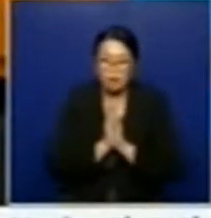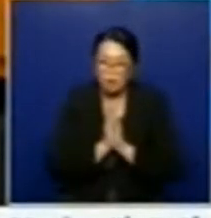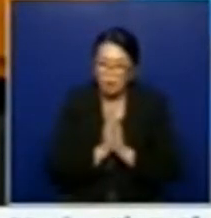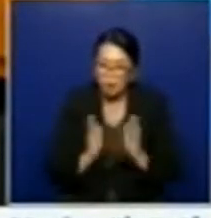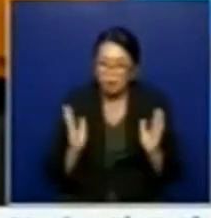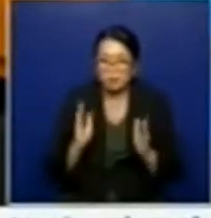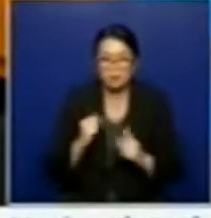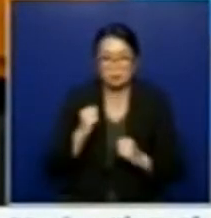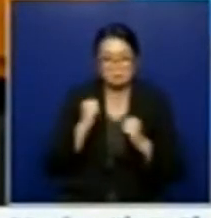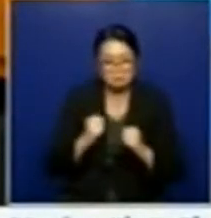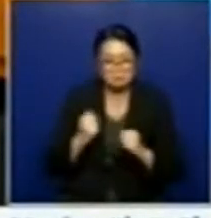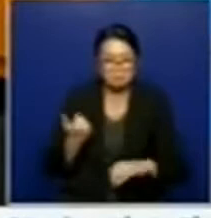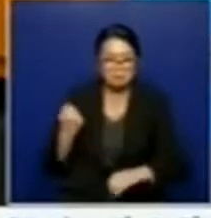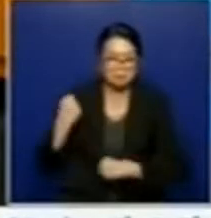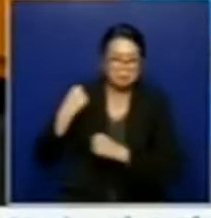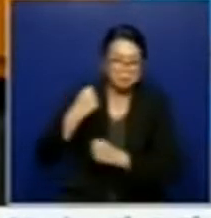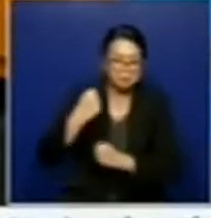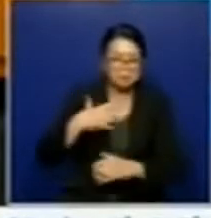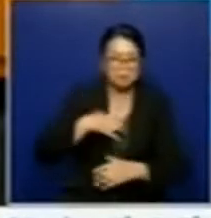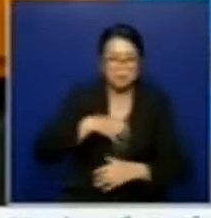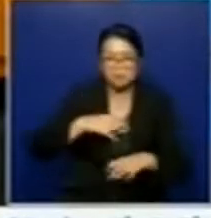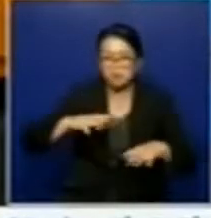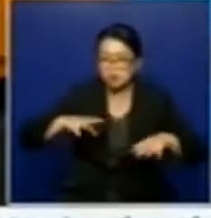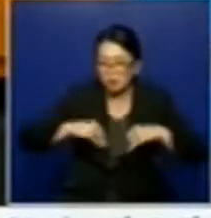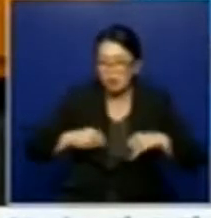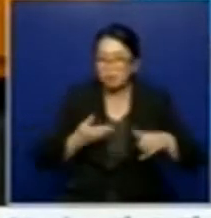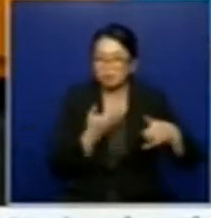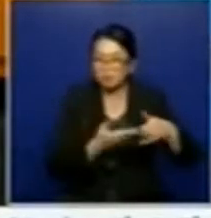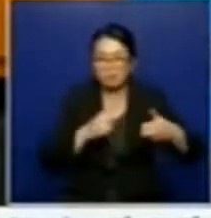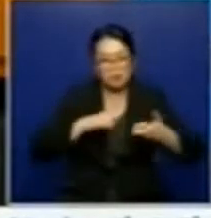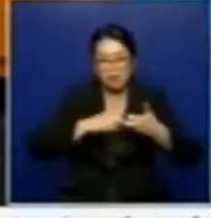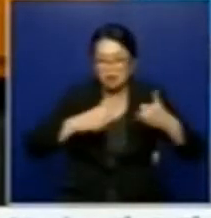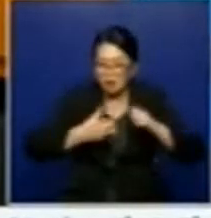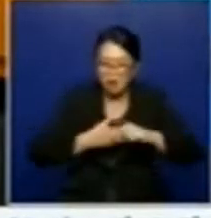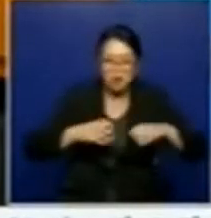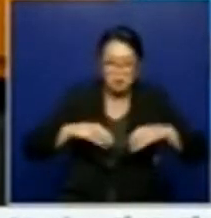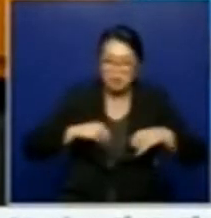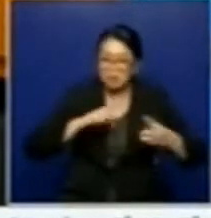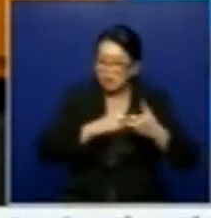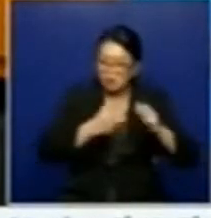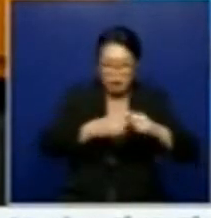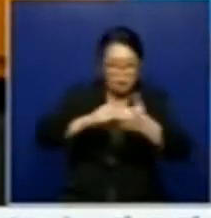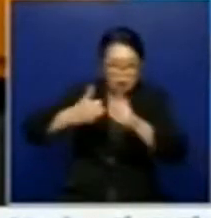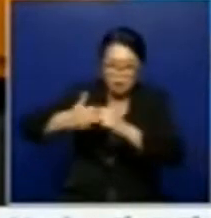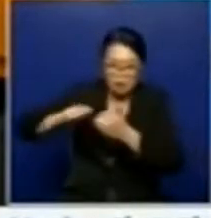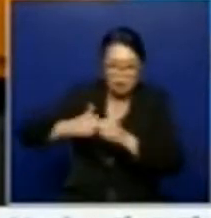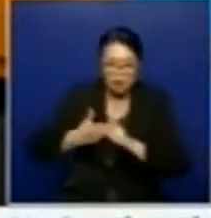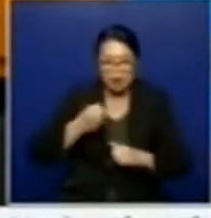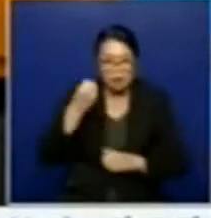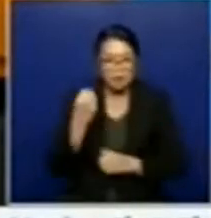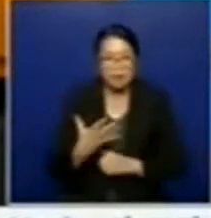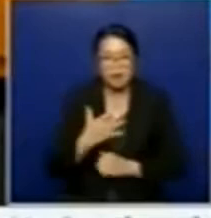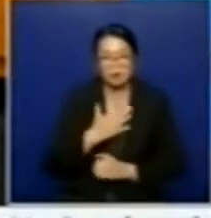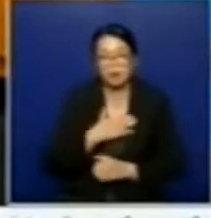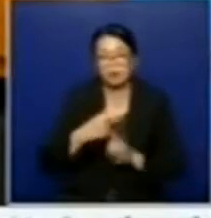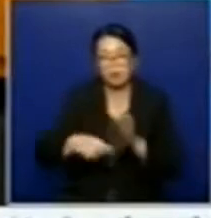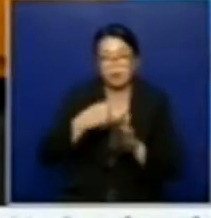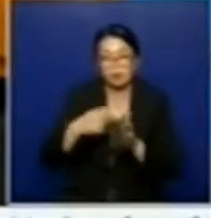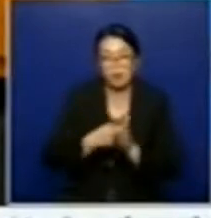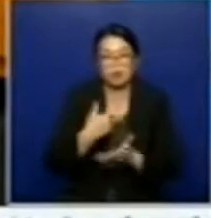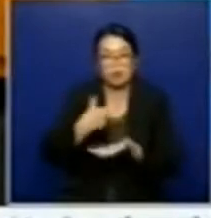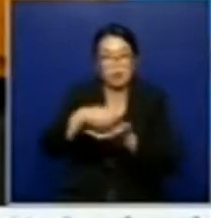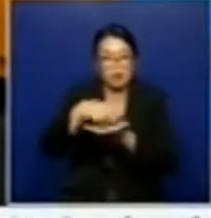ในความกล้าหาญที่ออกมายอมรับสารภาพว่าท่านได้สร้างปัญหาอะไรไว้กับประเทศนี้บ้างซึ่งปรากฏในหลักการและเหตุผลที่ผมได้อ่านให้ท่านฟังไ